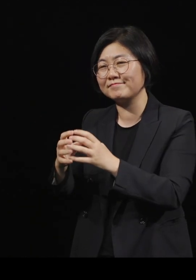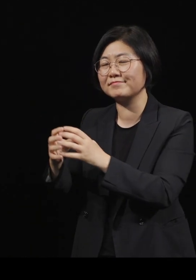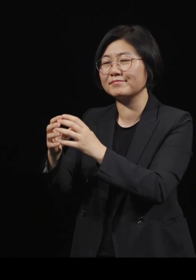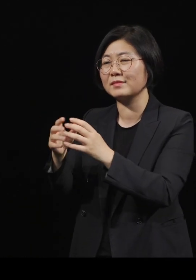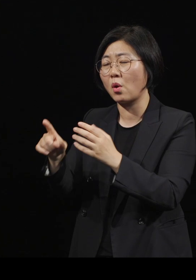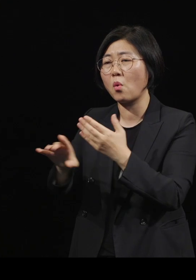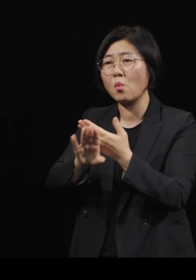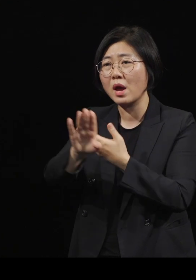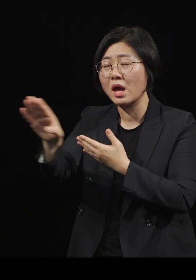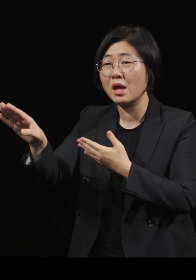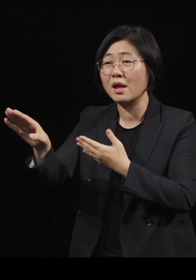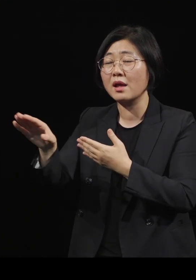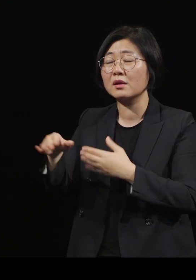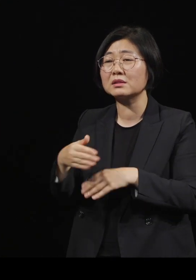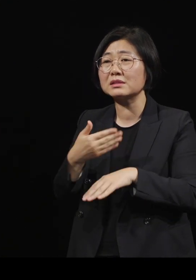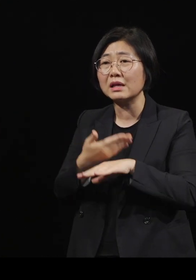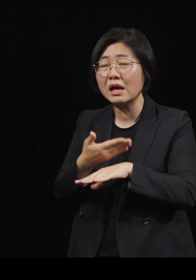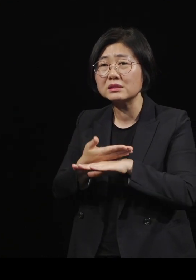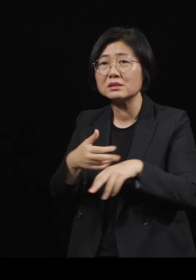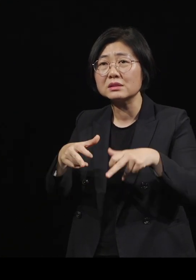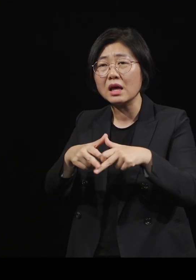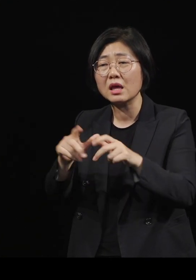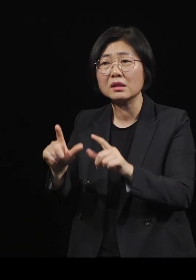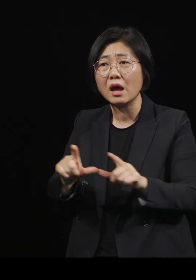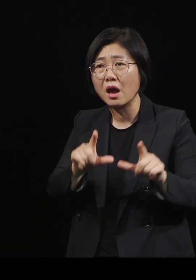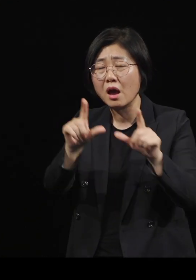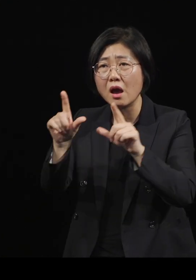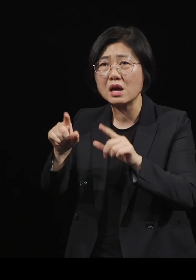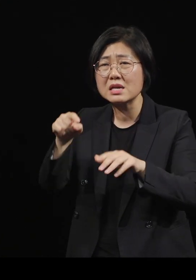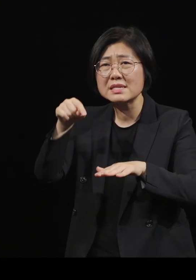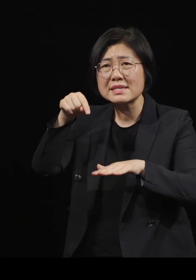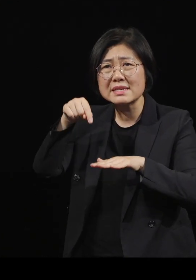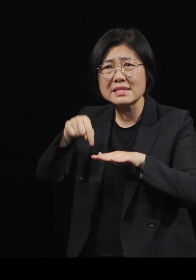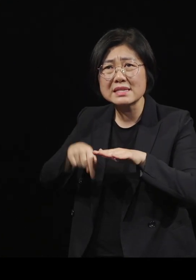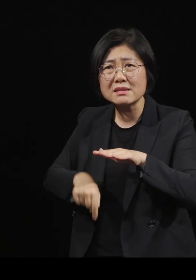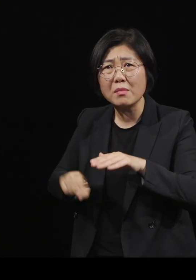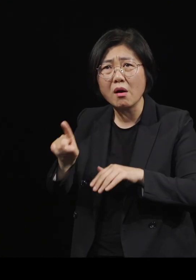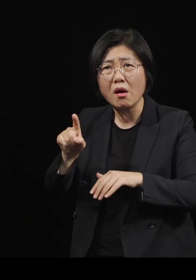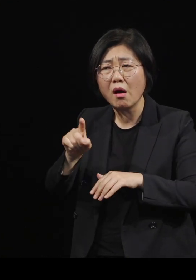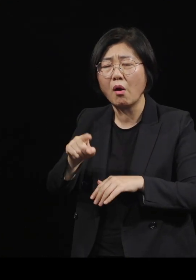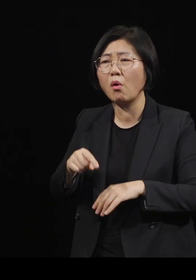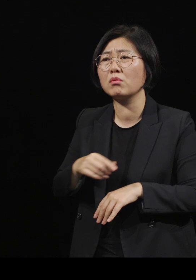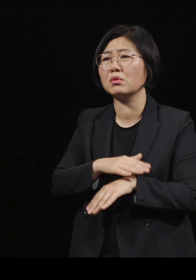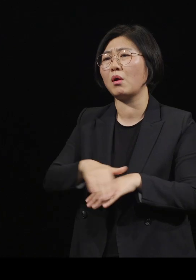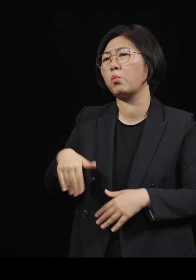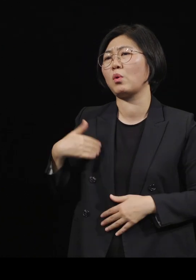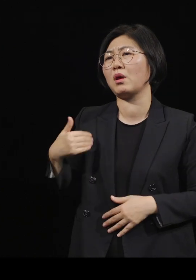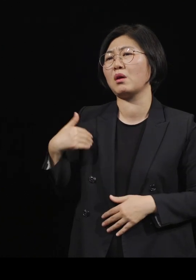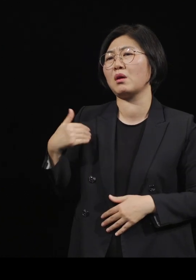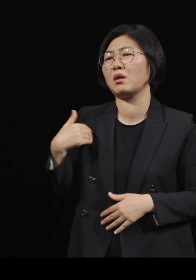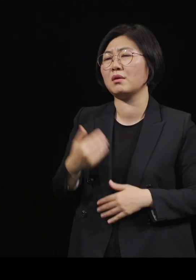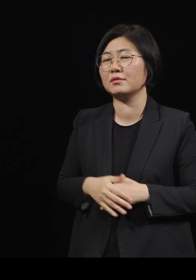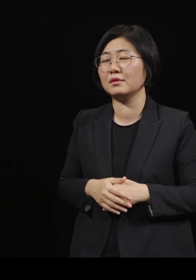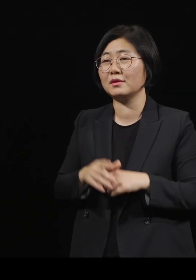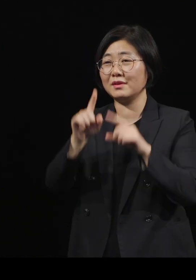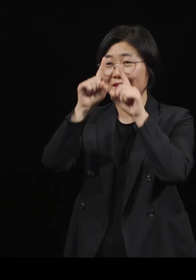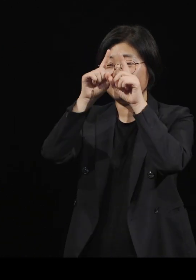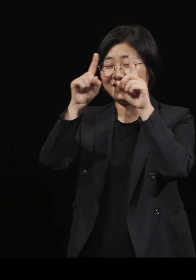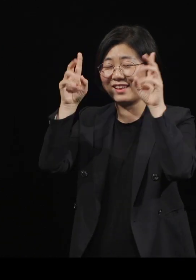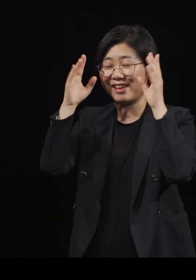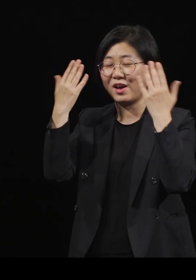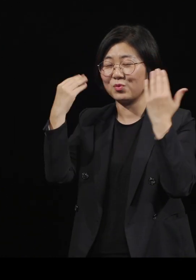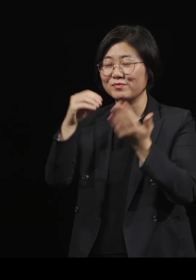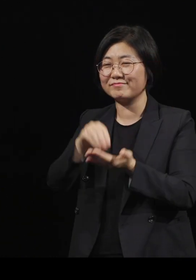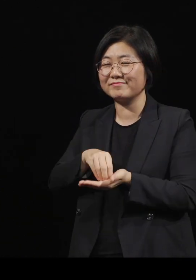저 이외의 다른 장애인의 삶에 대해서는 깊이 있게 알지 못했습니다. 대학교에